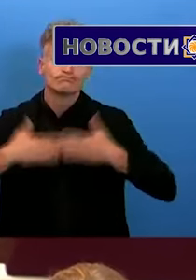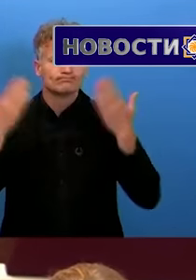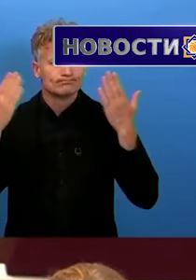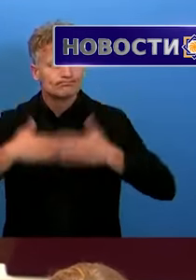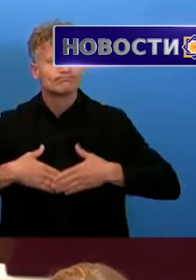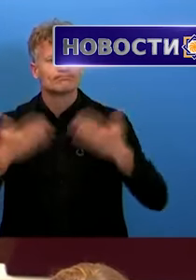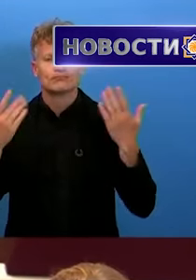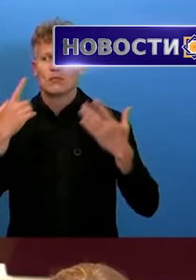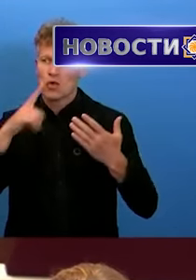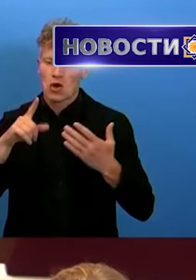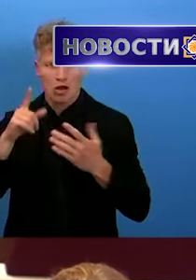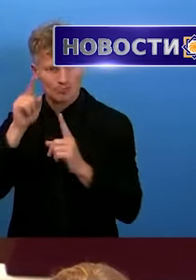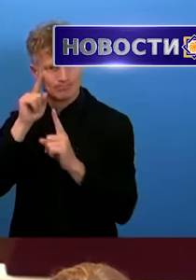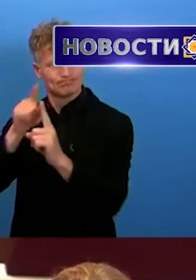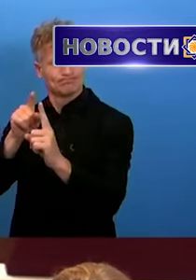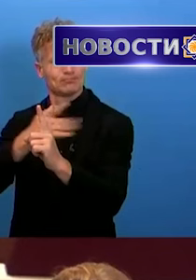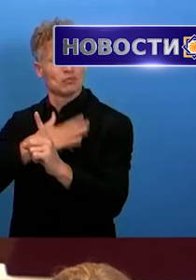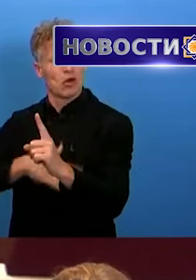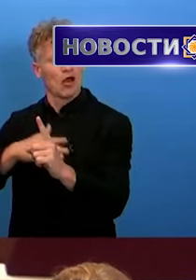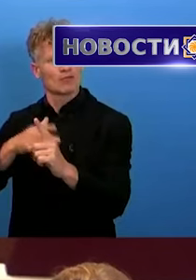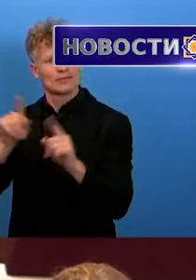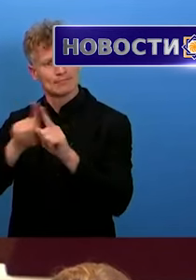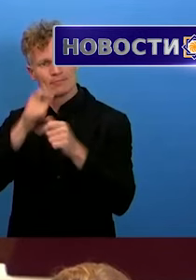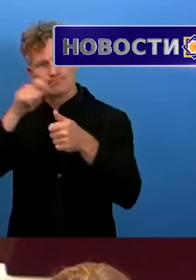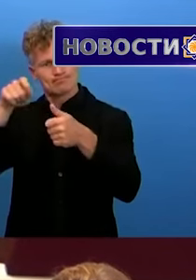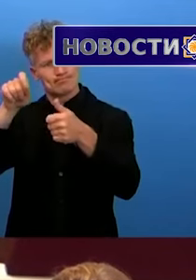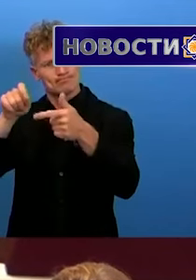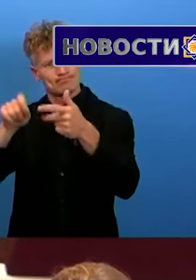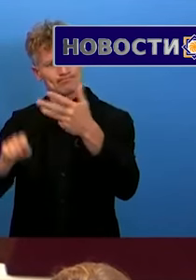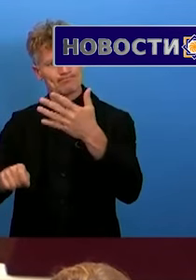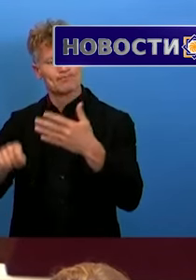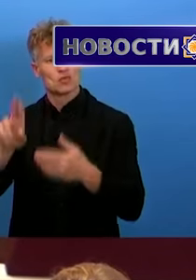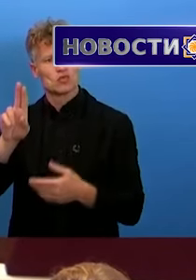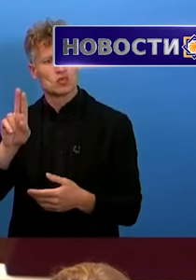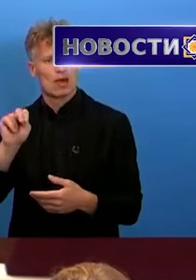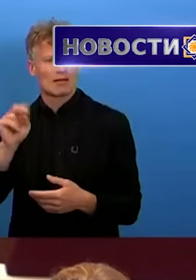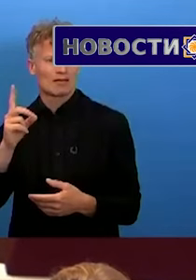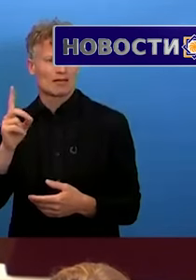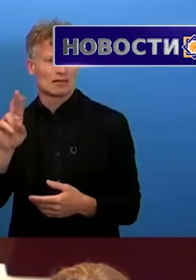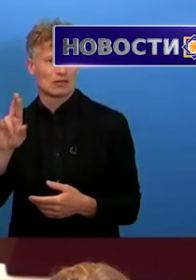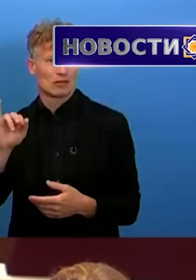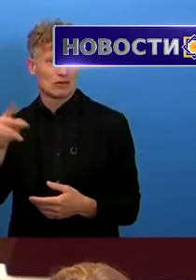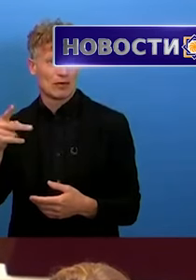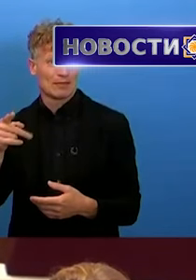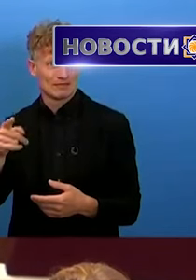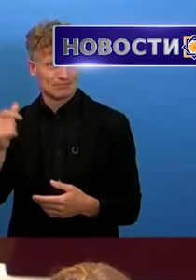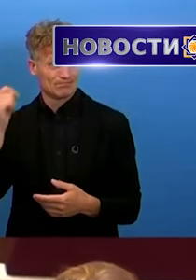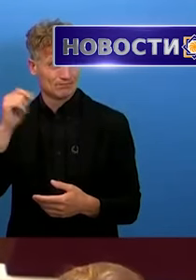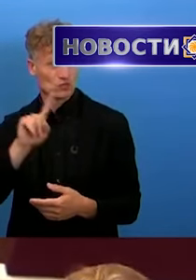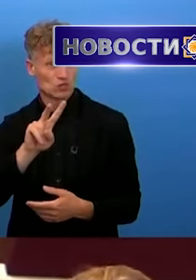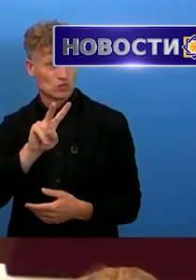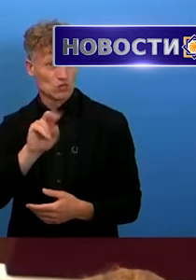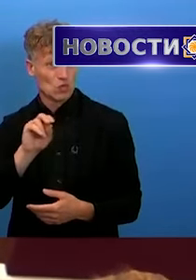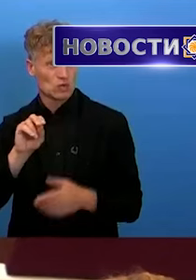турецко-азербайджанские вооруженные силы провели этническую чистку. В результате 120 тысяч армян были изгнаны с земель